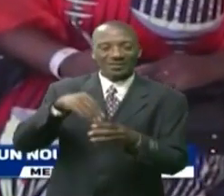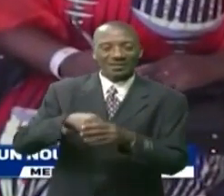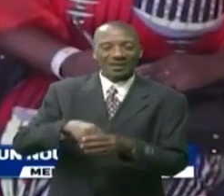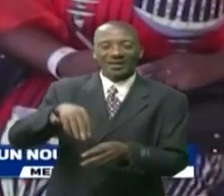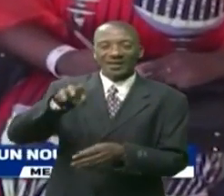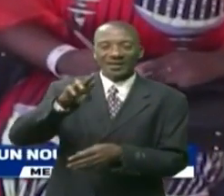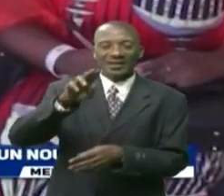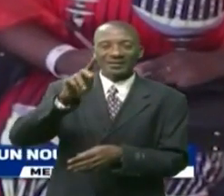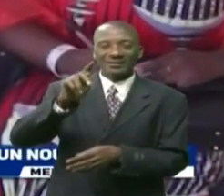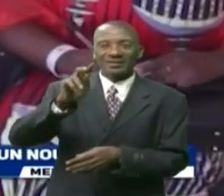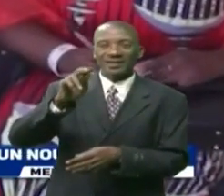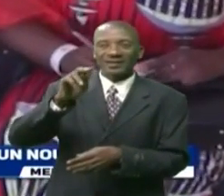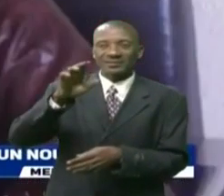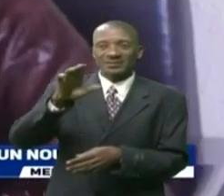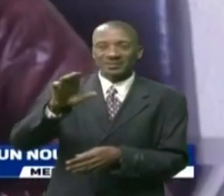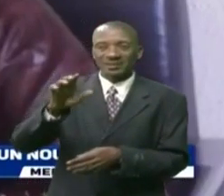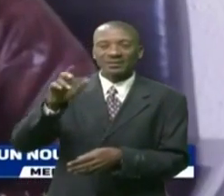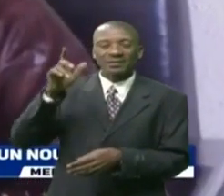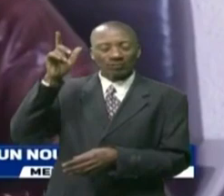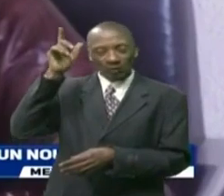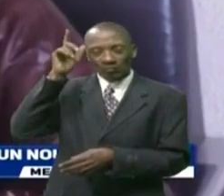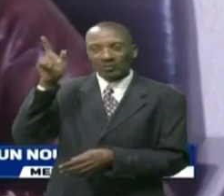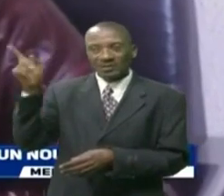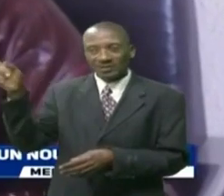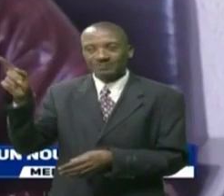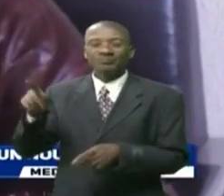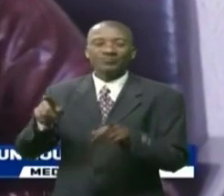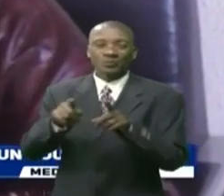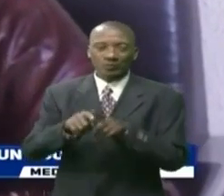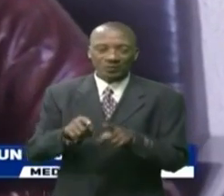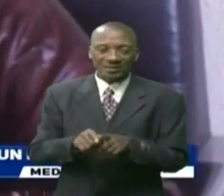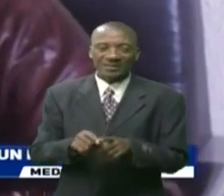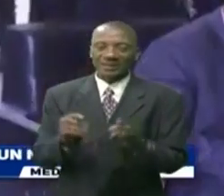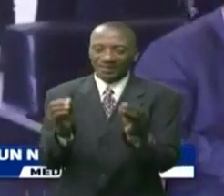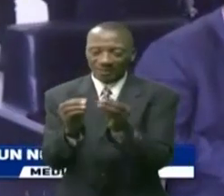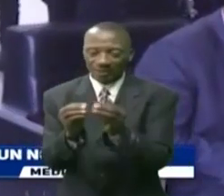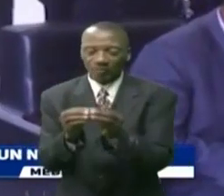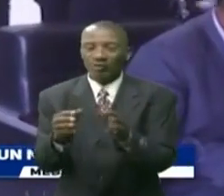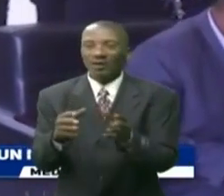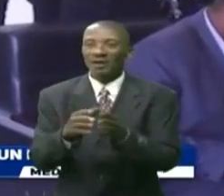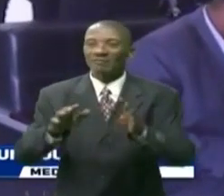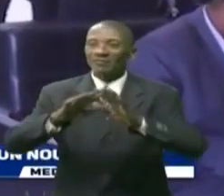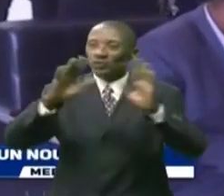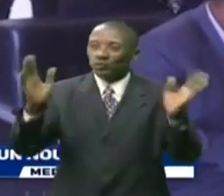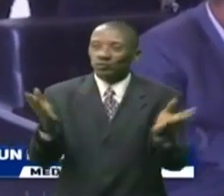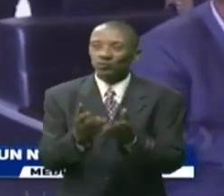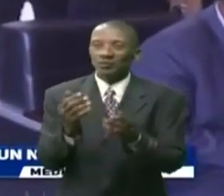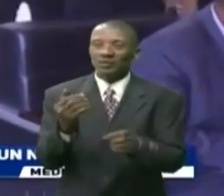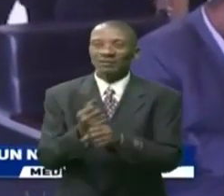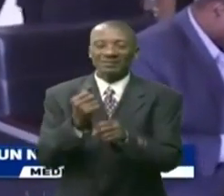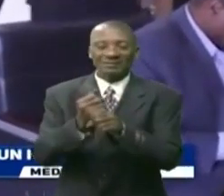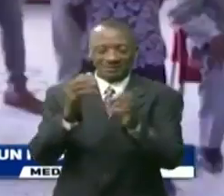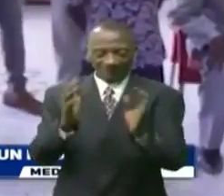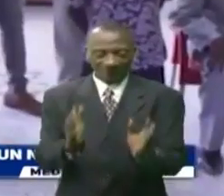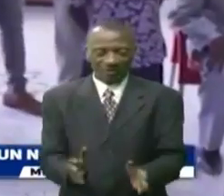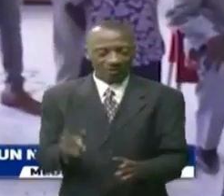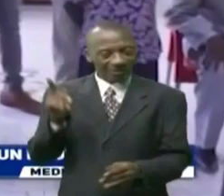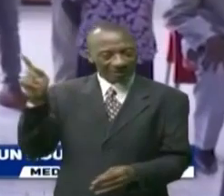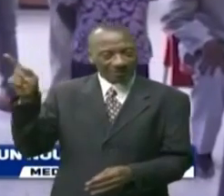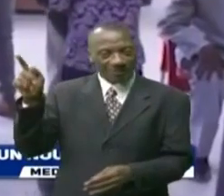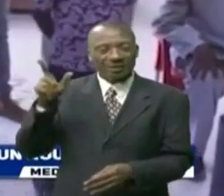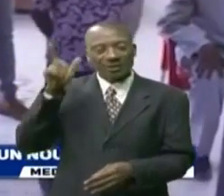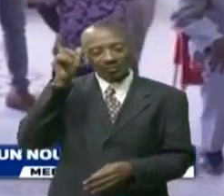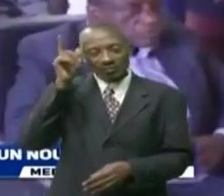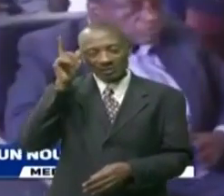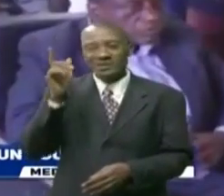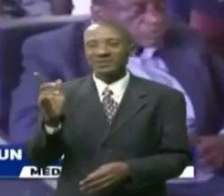redevance audiovisuelle. En outre, elle a émis le vœu de se pencher sur les problèmes administratifs ayant trait aux fonctions des